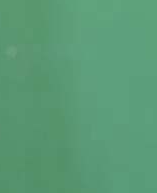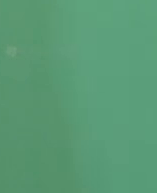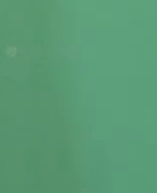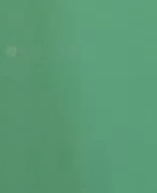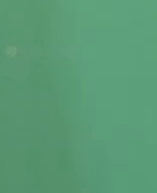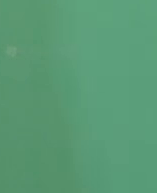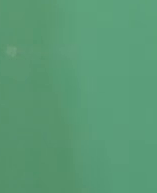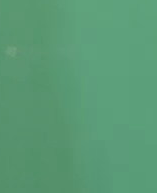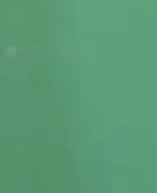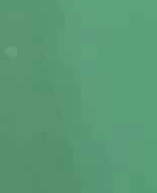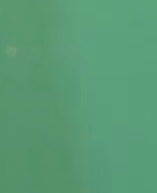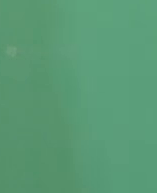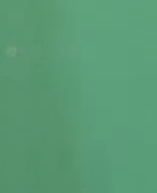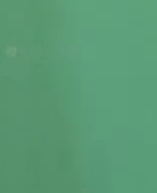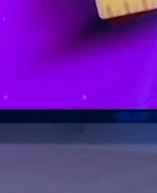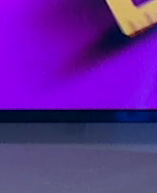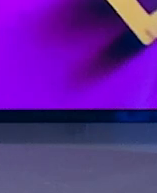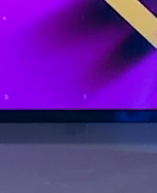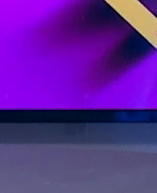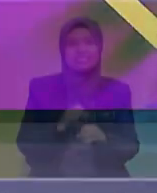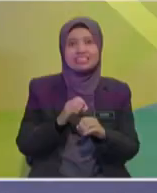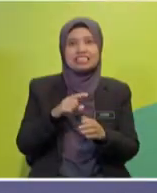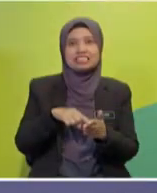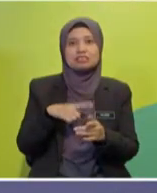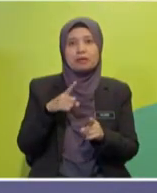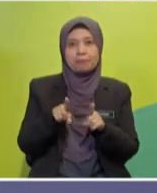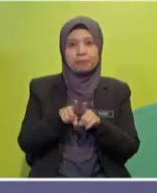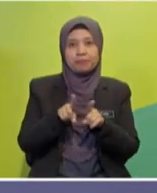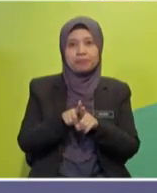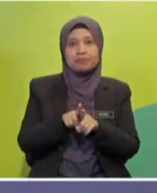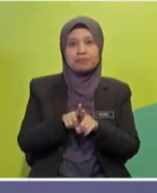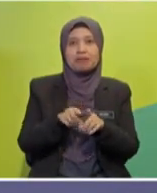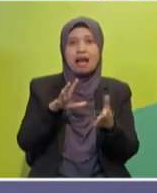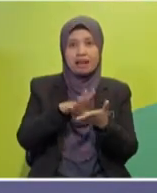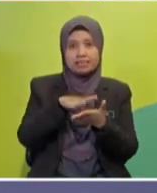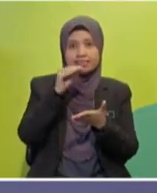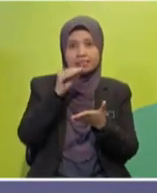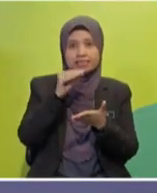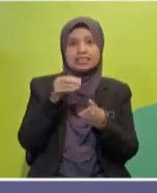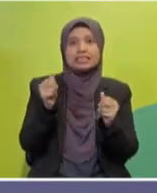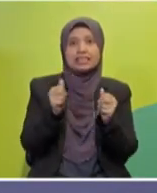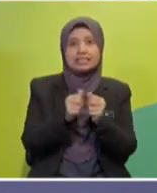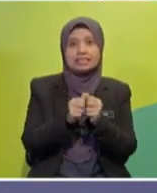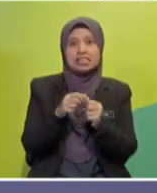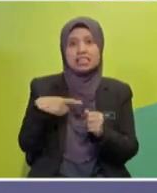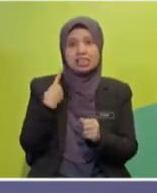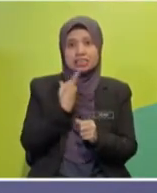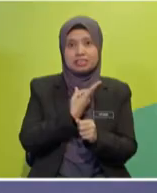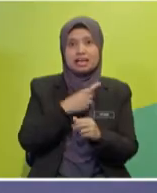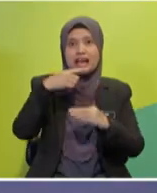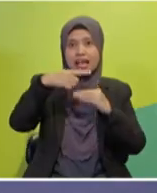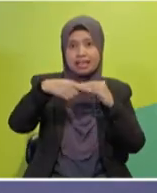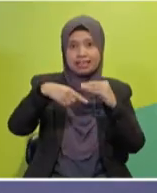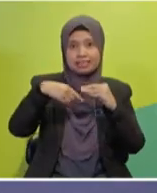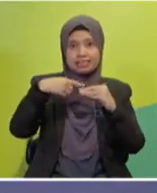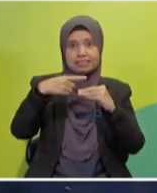Cikgu Azliana dengan senyuman yang begitu terang di situ. Saya rasa Cikgu Azliana pun sama-sama nak belajar dengan kita mengenai mengenai